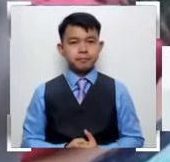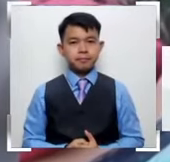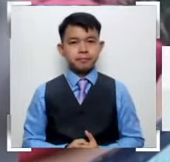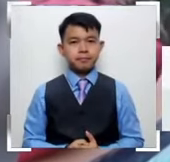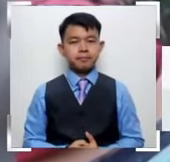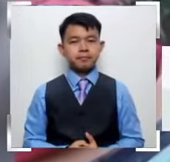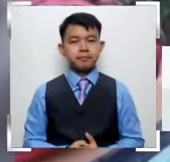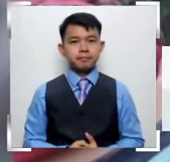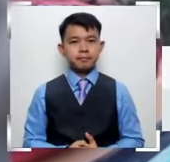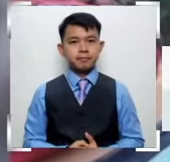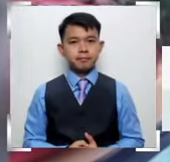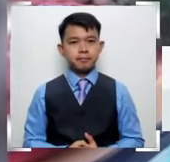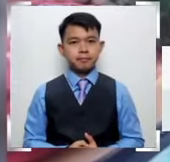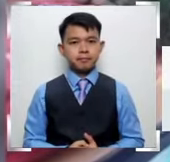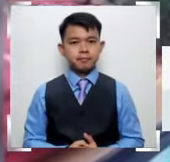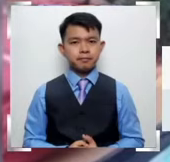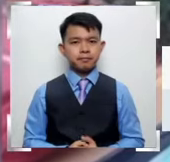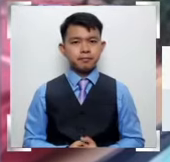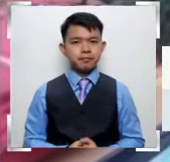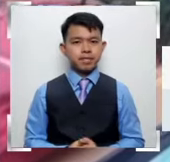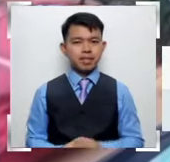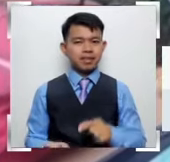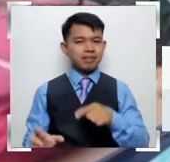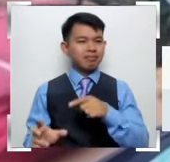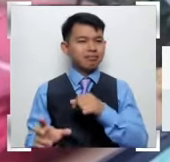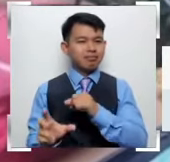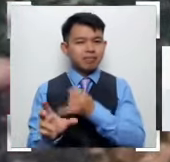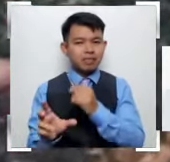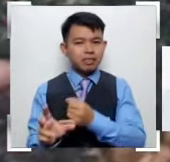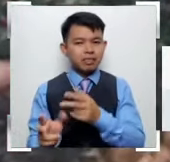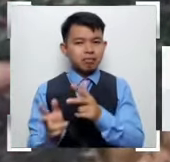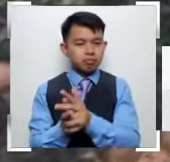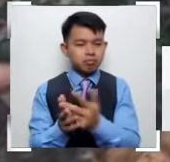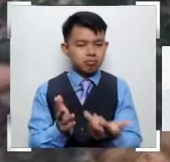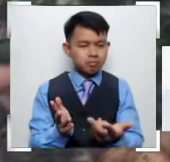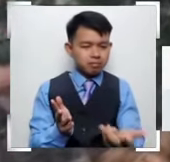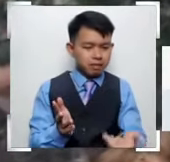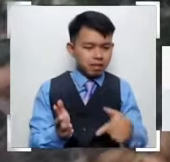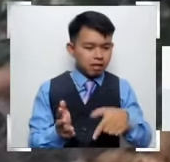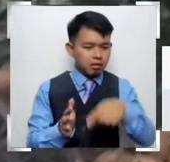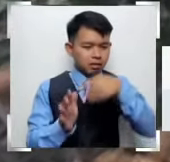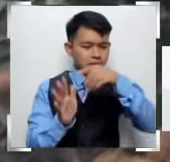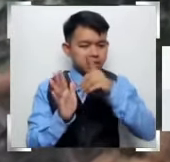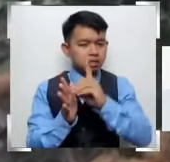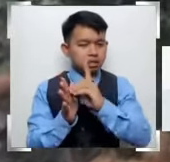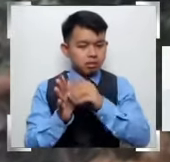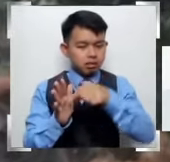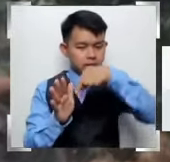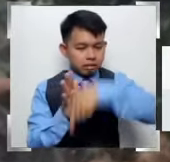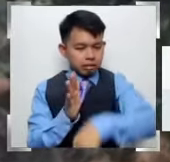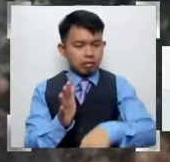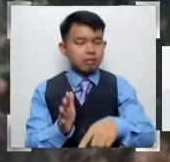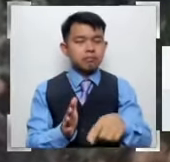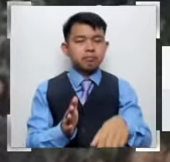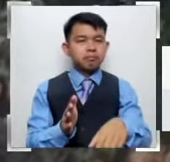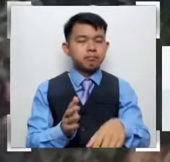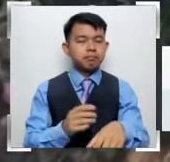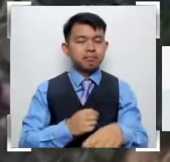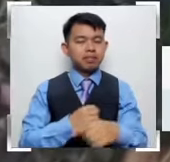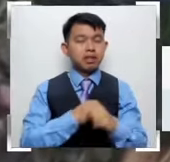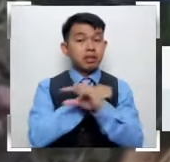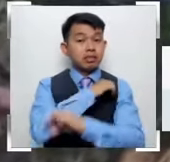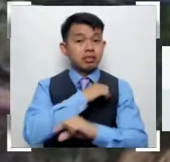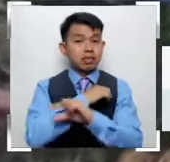Tila ni Yuping Lata ang jeep na ito na nahulog sa 20 talampakang lalim na bangin sa Makalelon, Quezon. Karga nito ang daan-daang